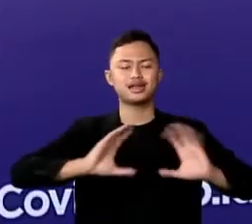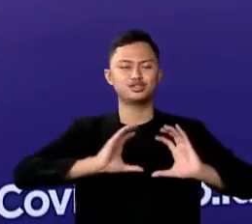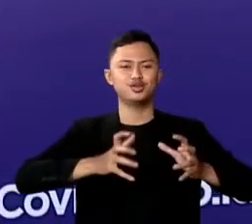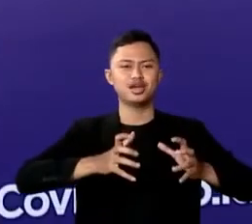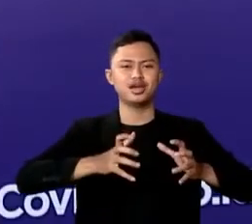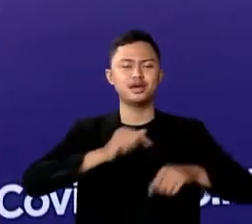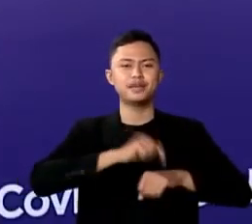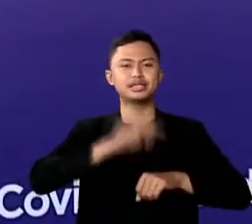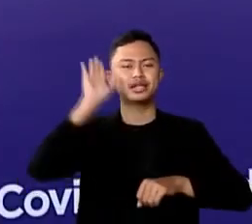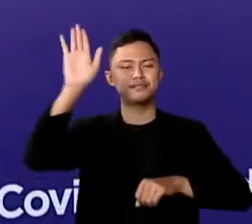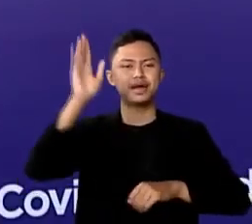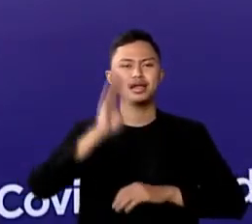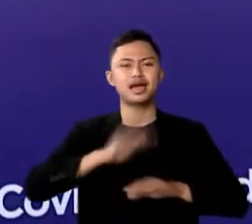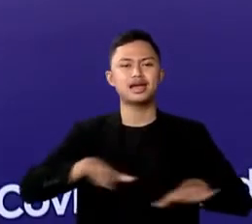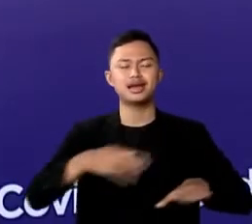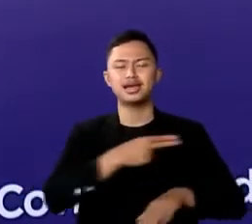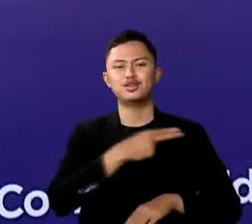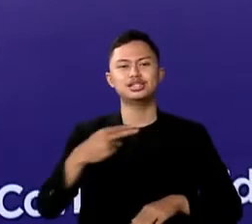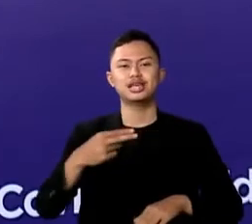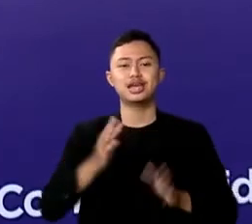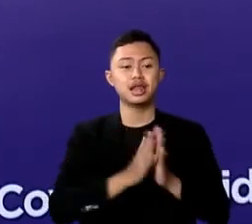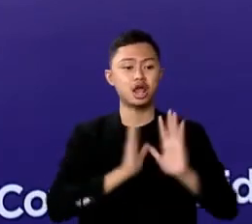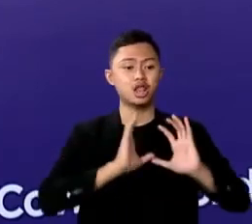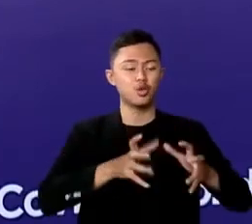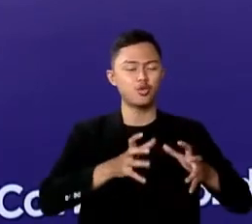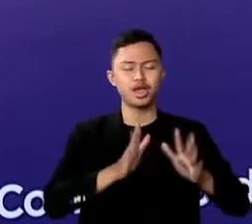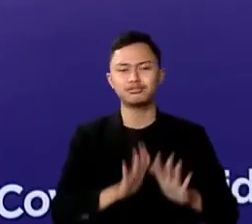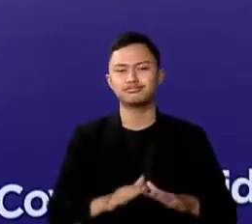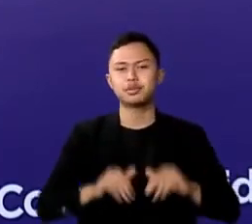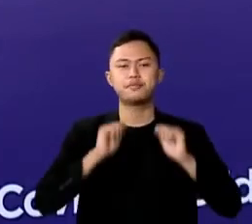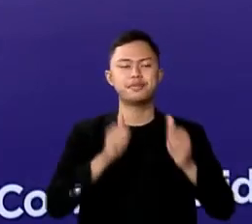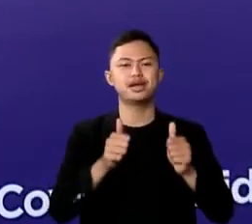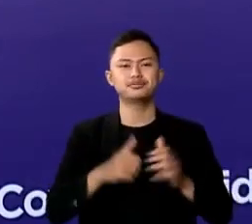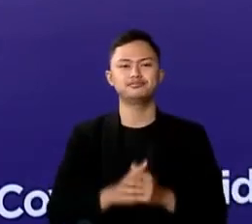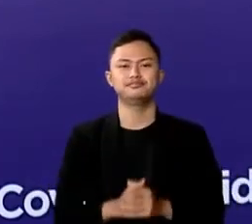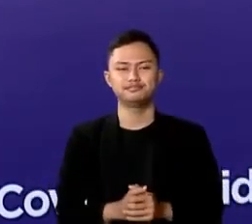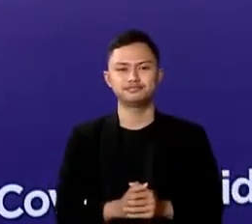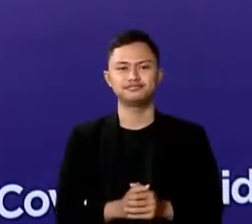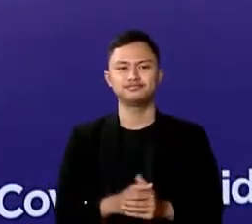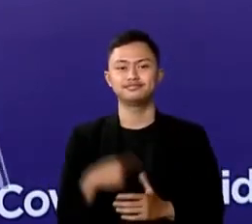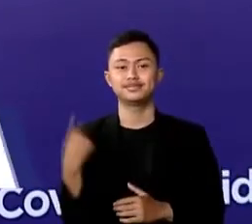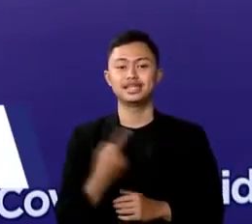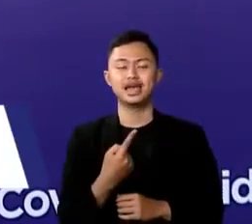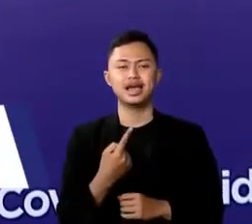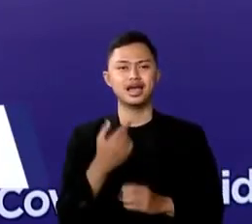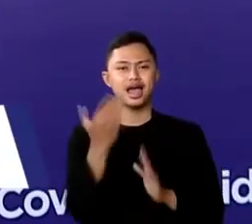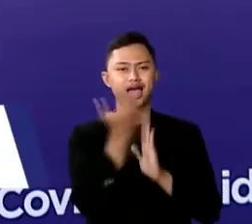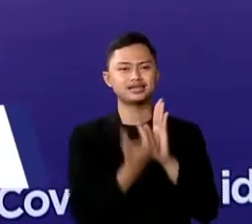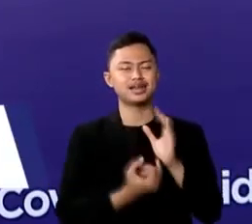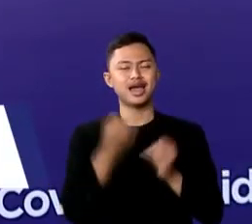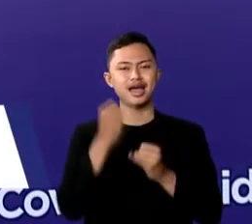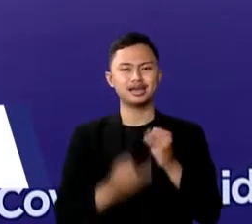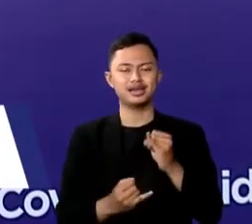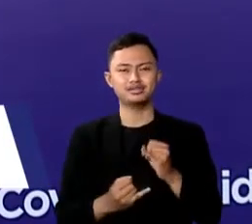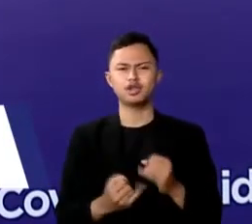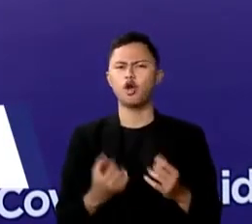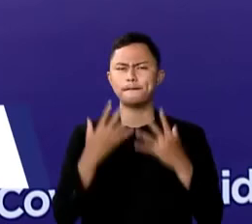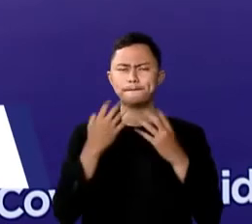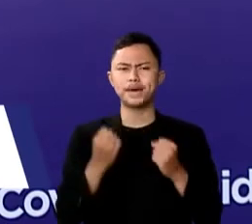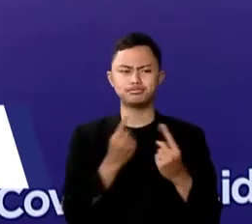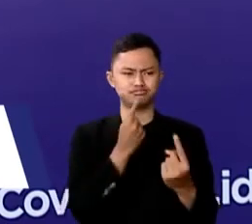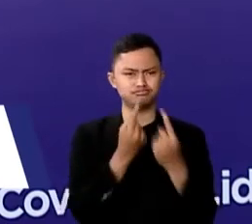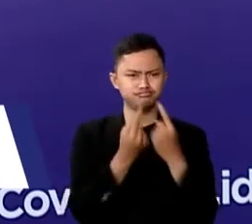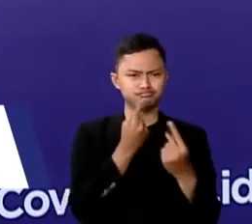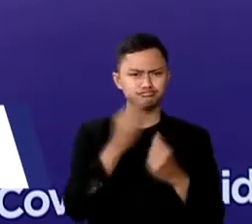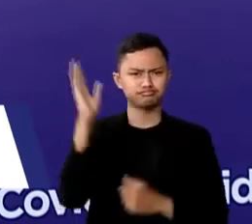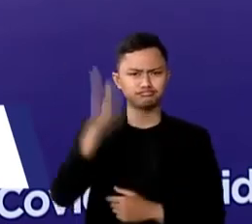untuk masa depan anak Indonesia dan dunia yang lebih baik dan kita tiba dipenghujung acara Semoga